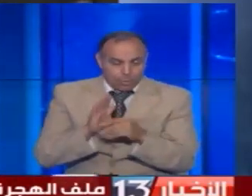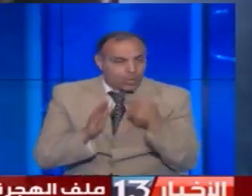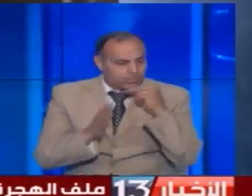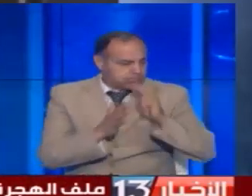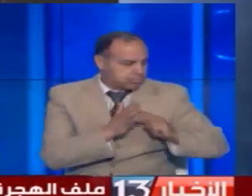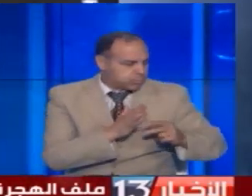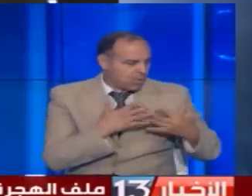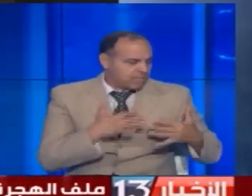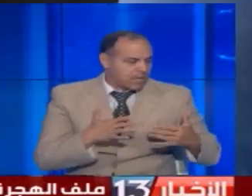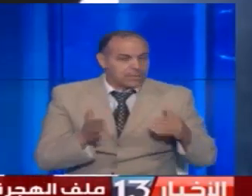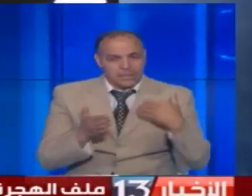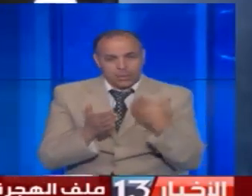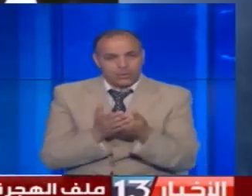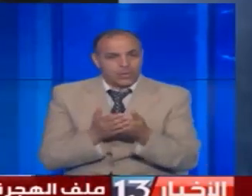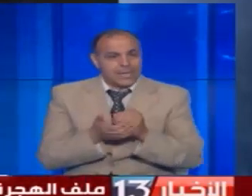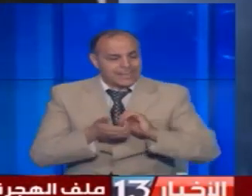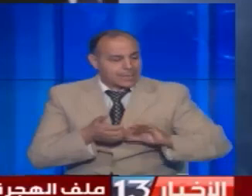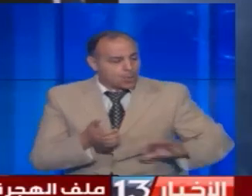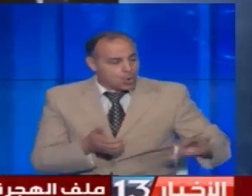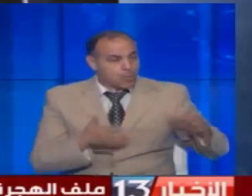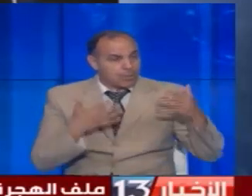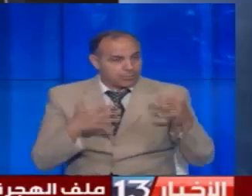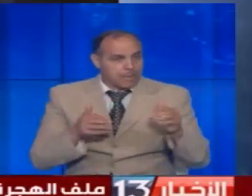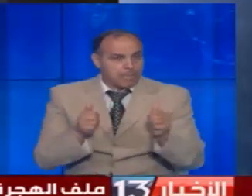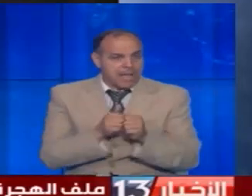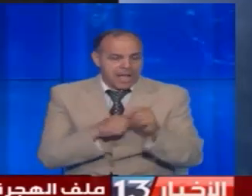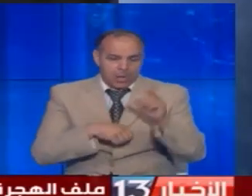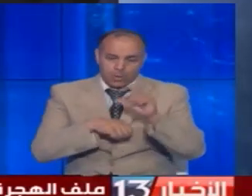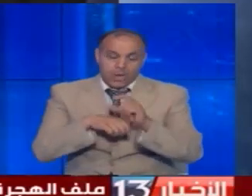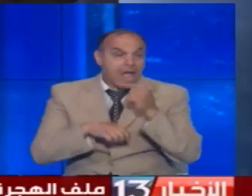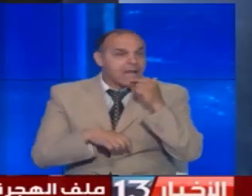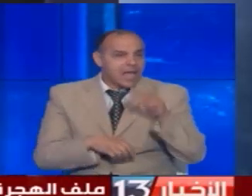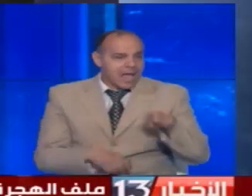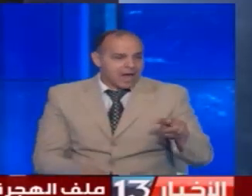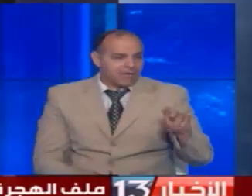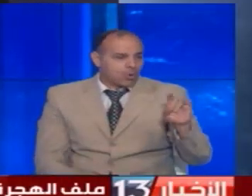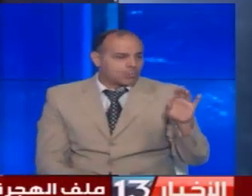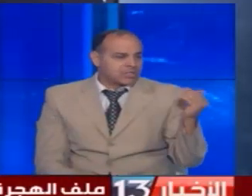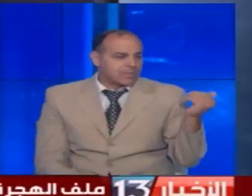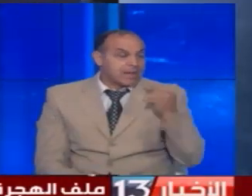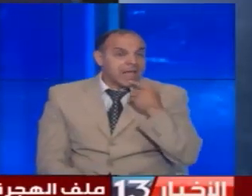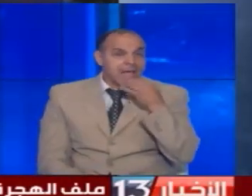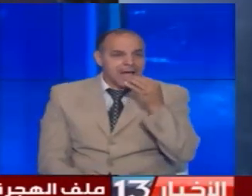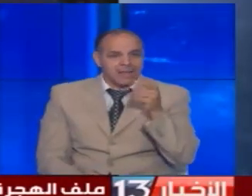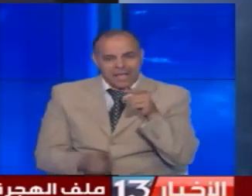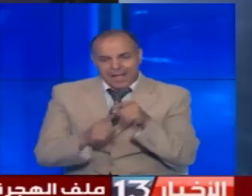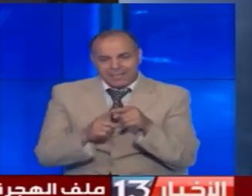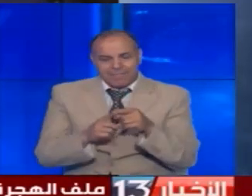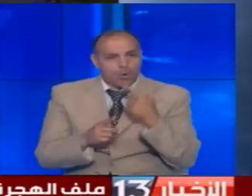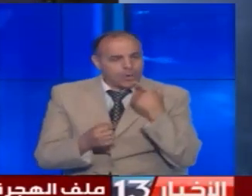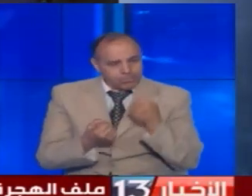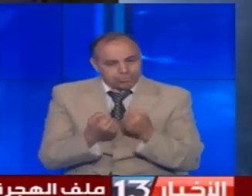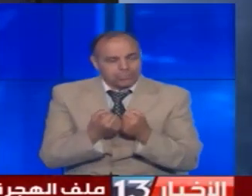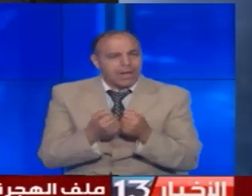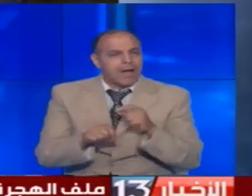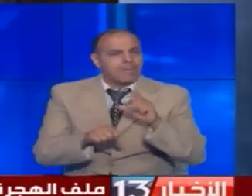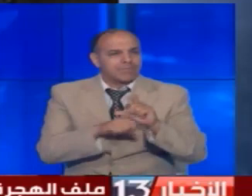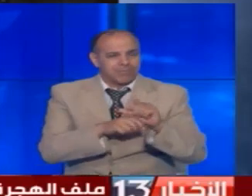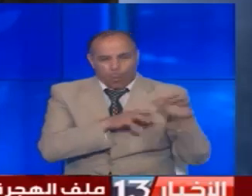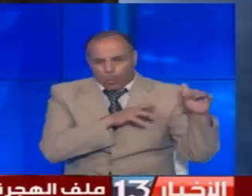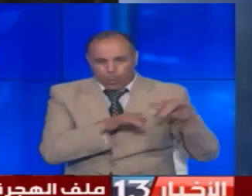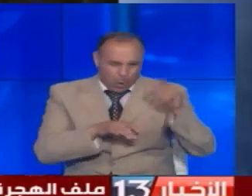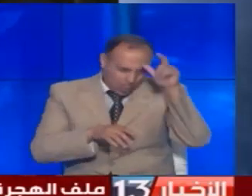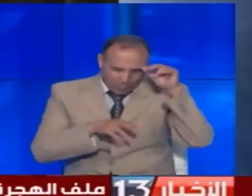اتفاقا توصل إليه الاتحاد الأوروبي مع تركيا عام 2015 بهدف تشجيع أنقرة على وقف